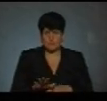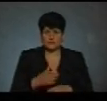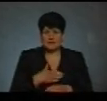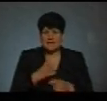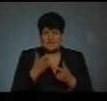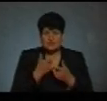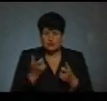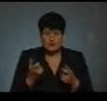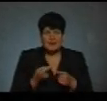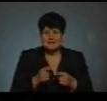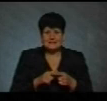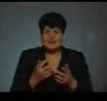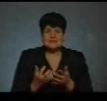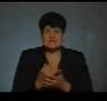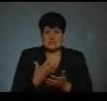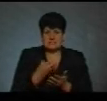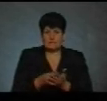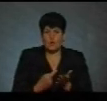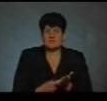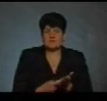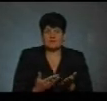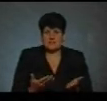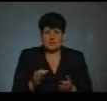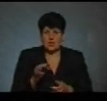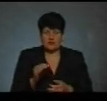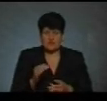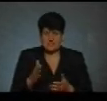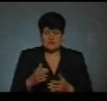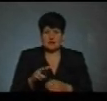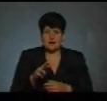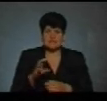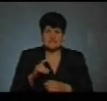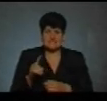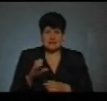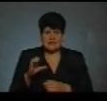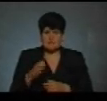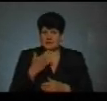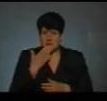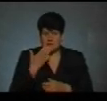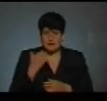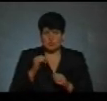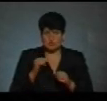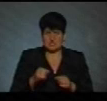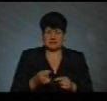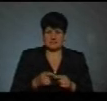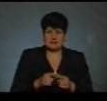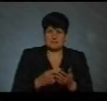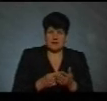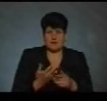не знайшла свого підтвердження офіційно через МЗС. Ми, звичайно, не маємо можливості це спростувати або